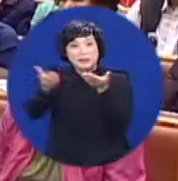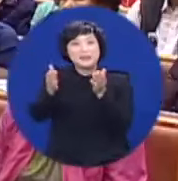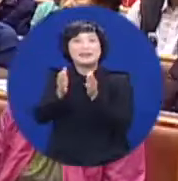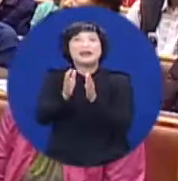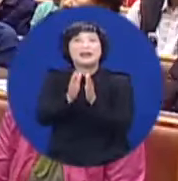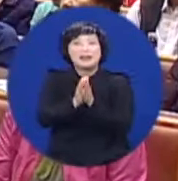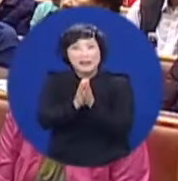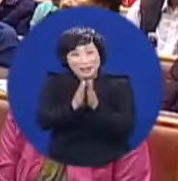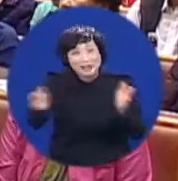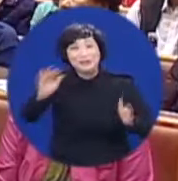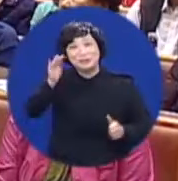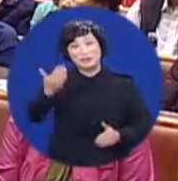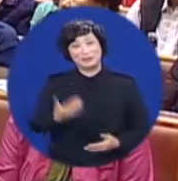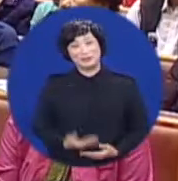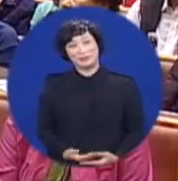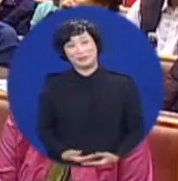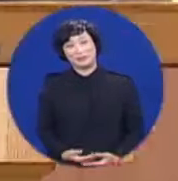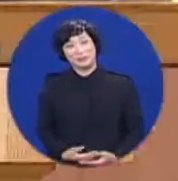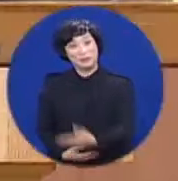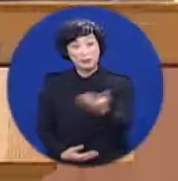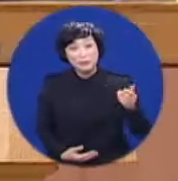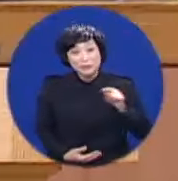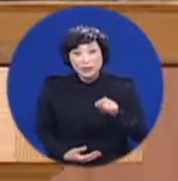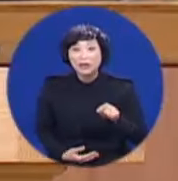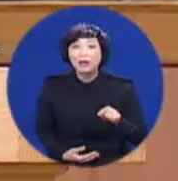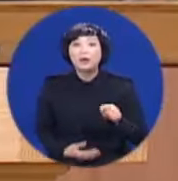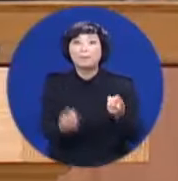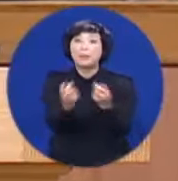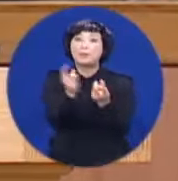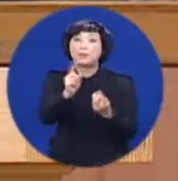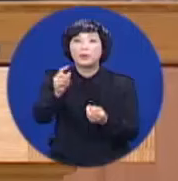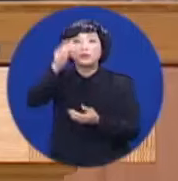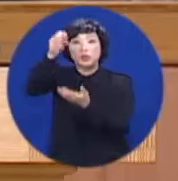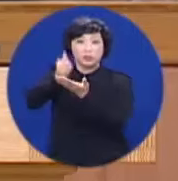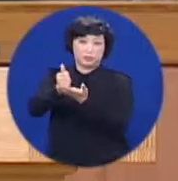하셨다. 그런데 성령으로 하셨대요.